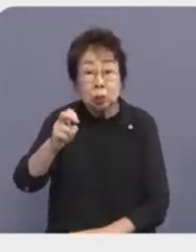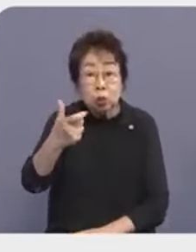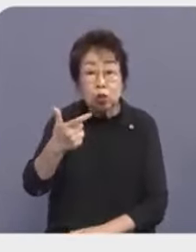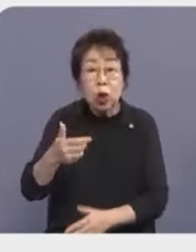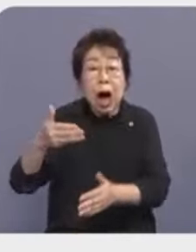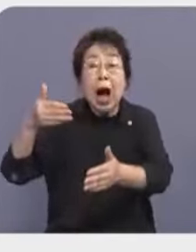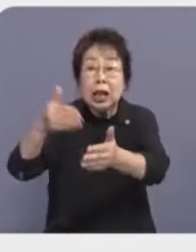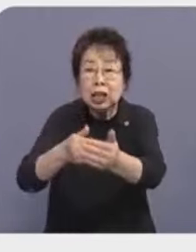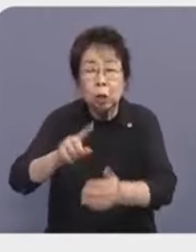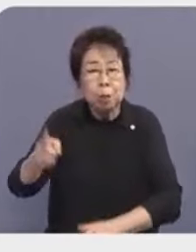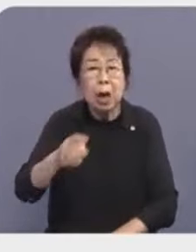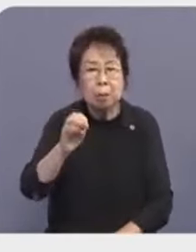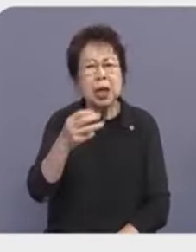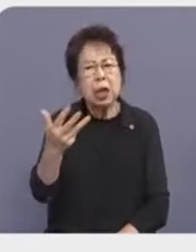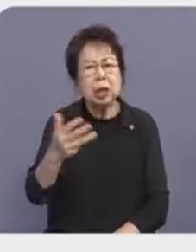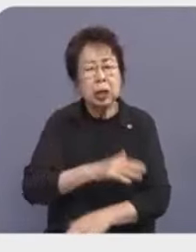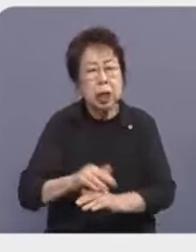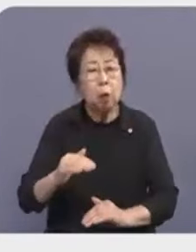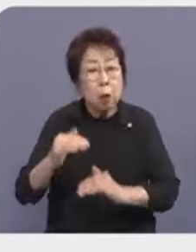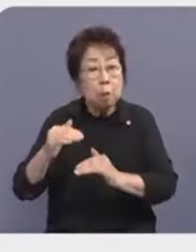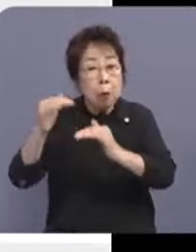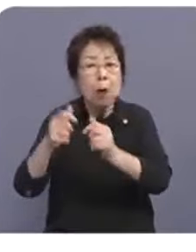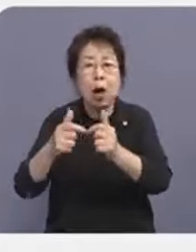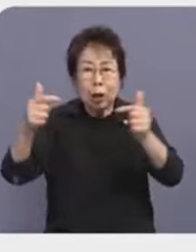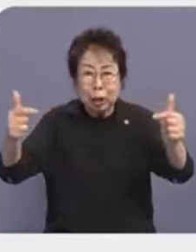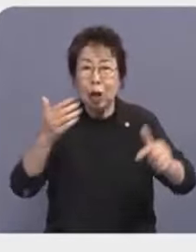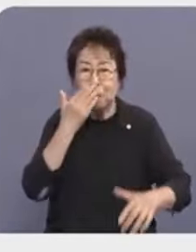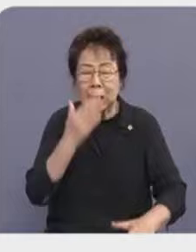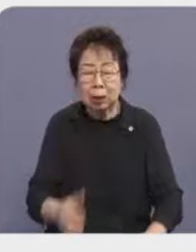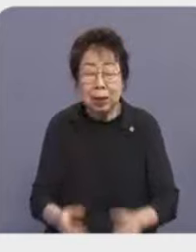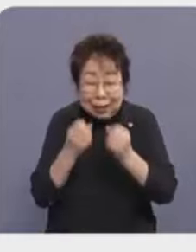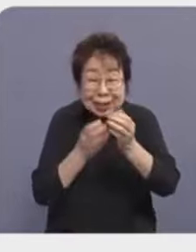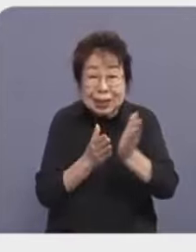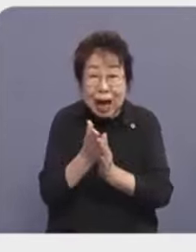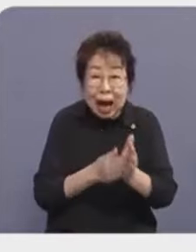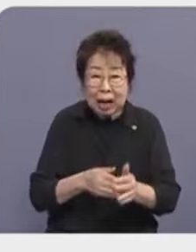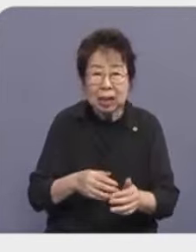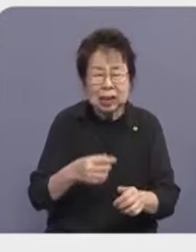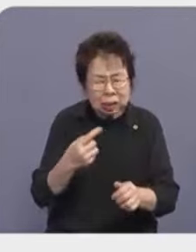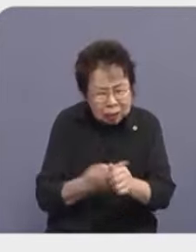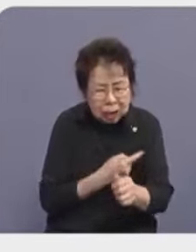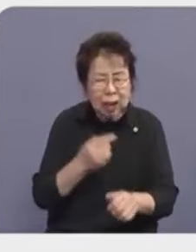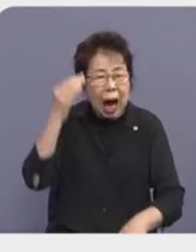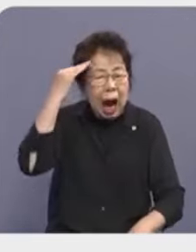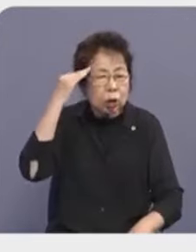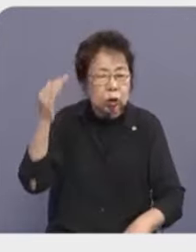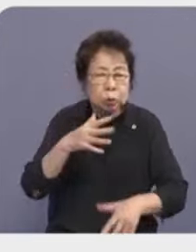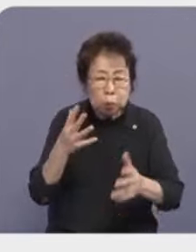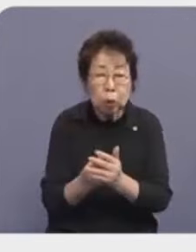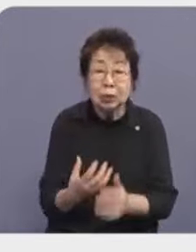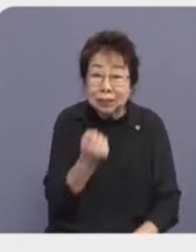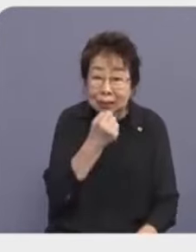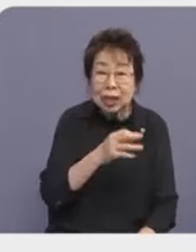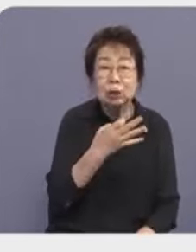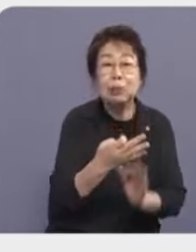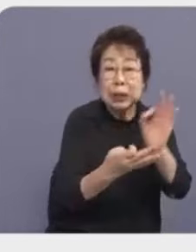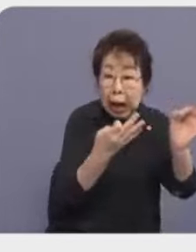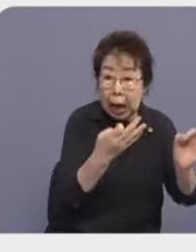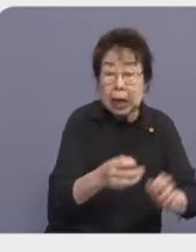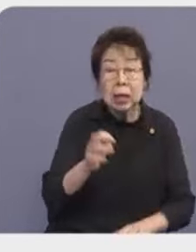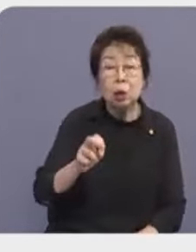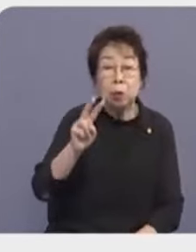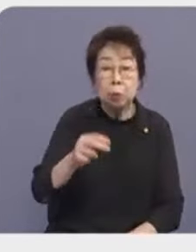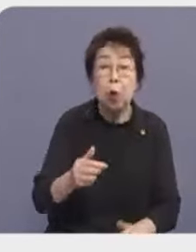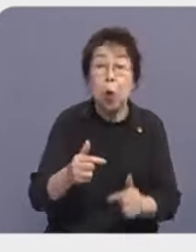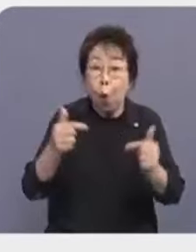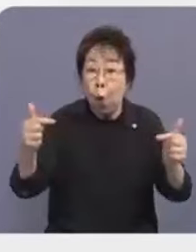2026년엔 148기까지 늘어납니다. 신항의 장비 국산화율이 14%에서 32%까지